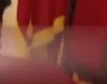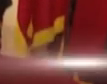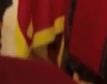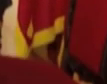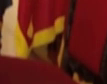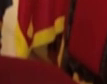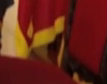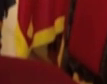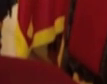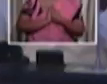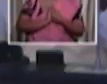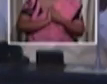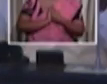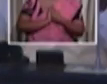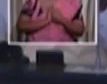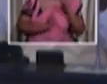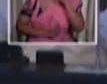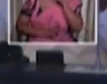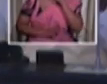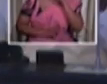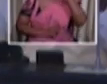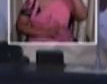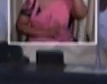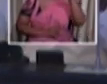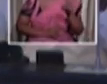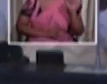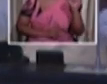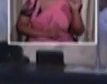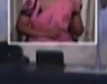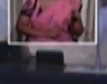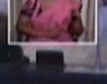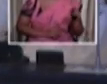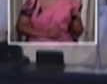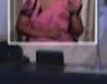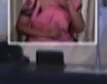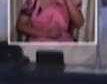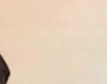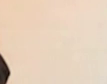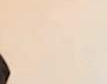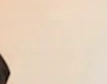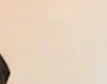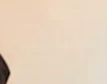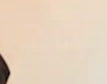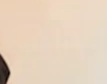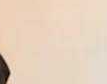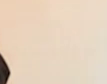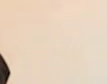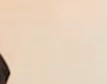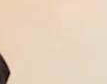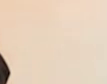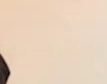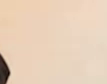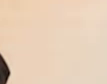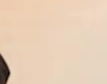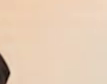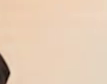যাওয়া শ্রীলঙ্কার প্রেসিডেন্ট গোটাবায়া রাজাপাকসের উত্তরসূরি হলেন রনিল বিক্রমসিংহে। এছাড়া এর আগে রনিল বিক্রমসিংহে